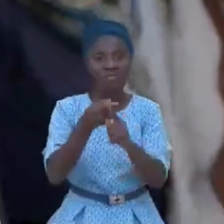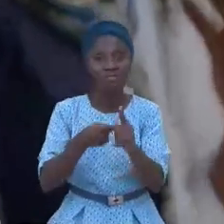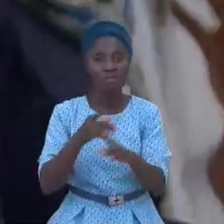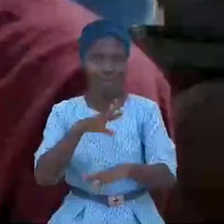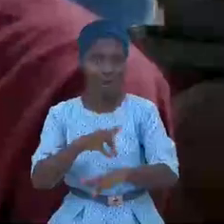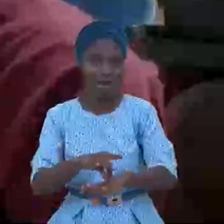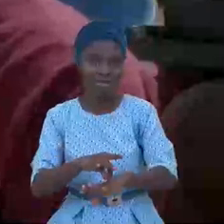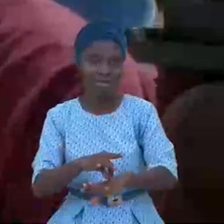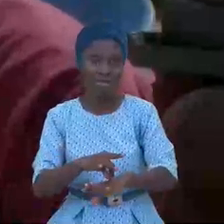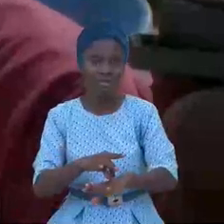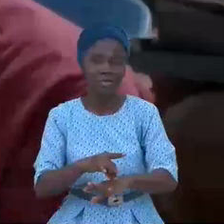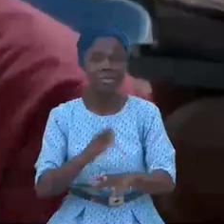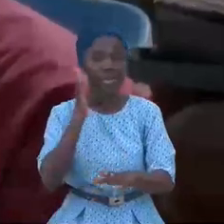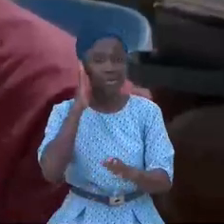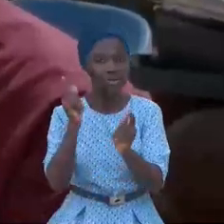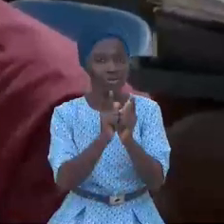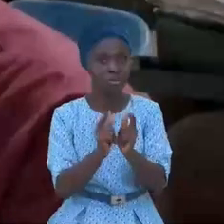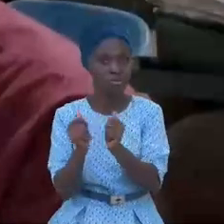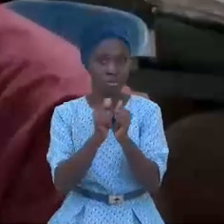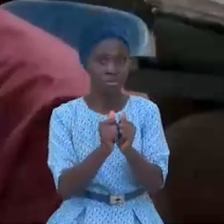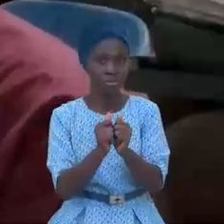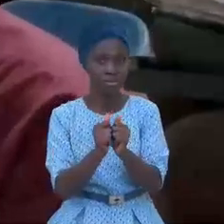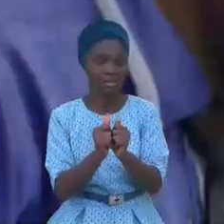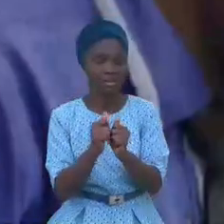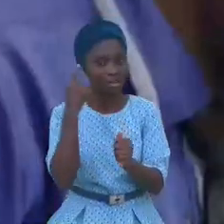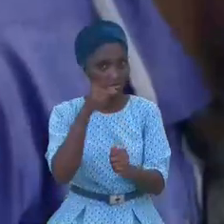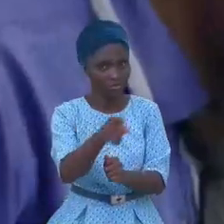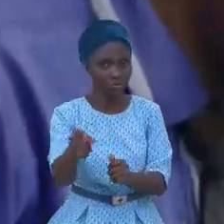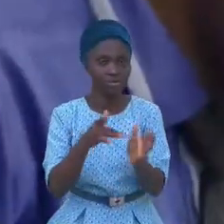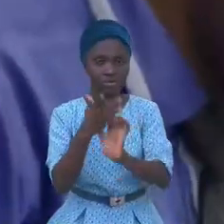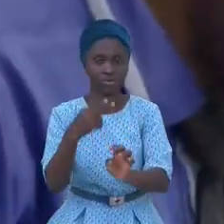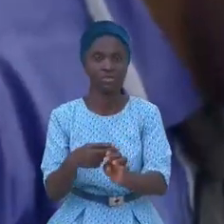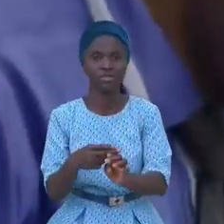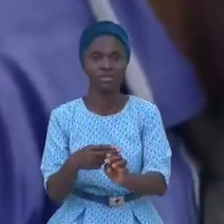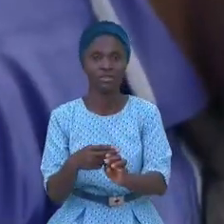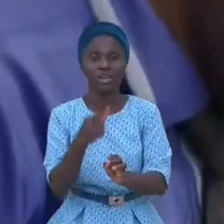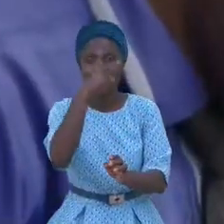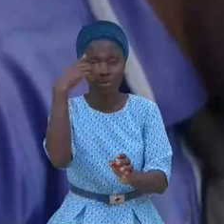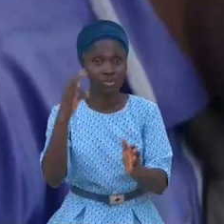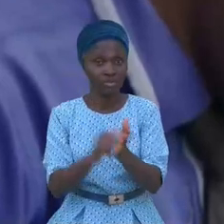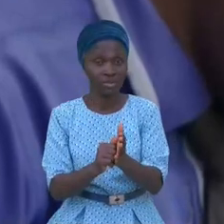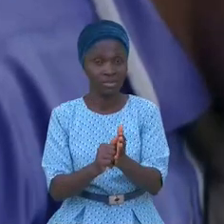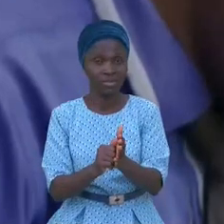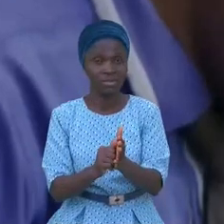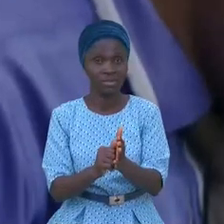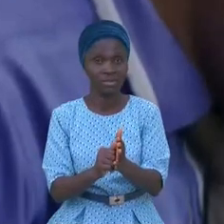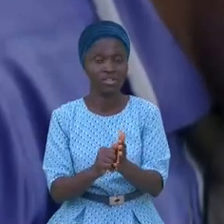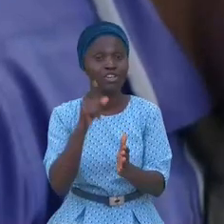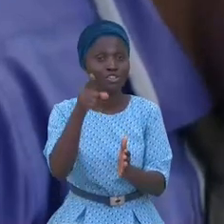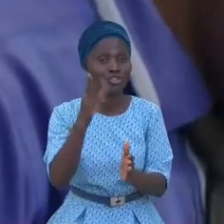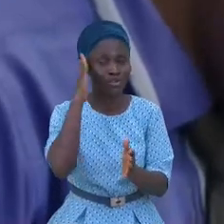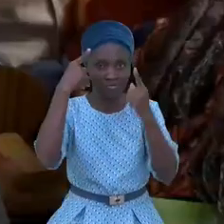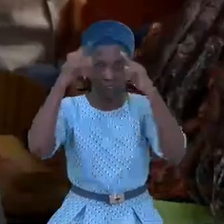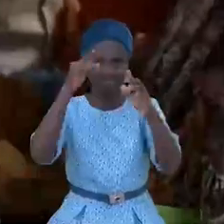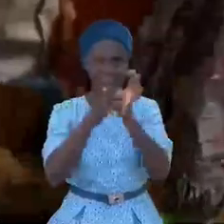terre vont se croiser avec toi. Pour cela, tu vas réussir